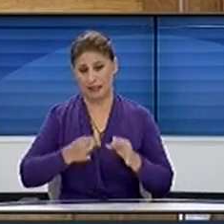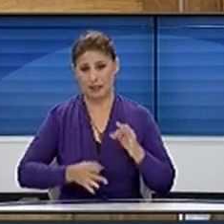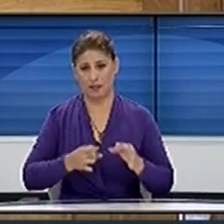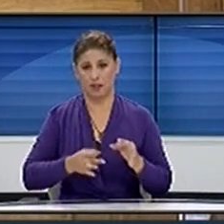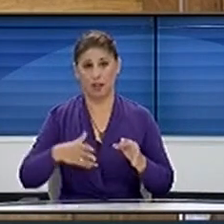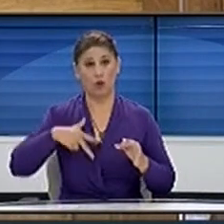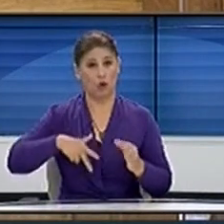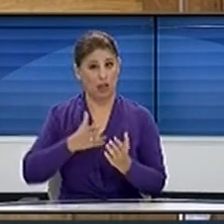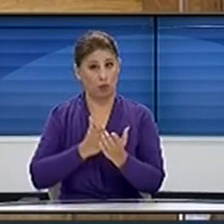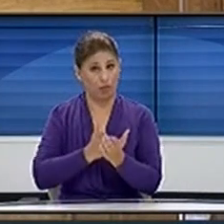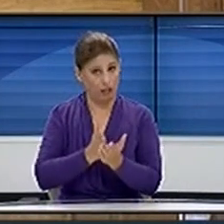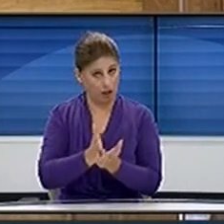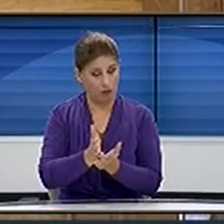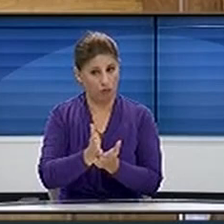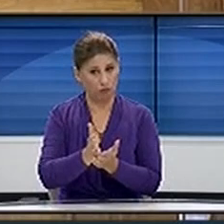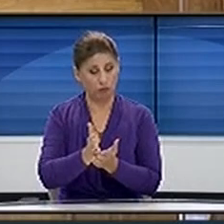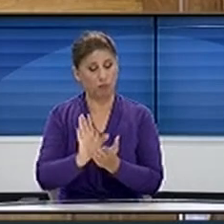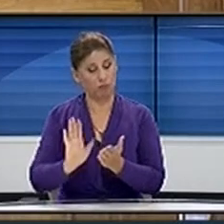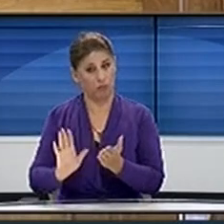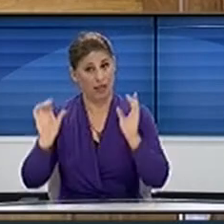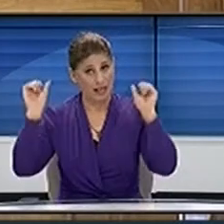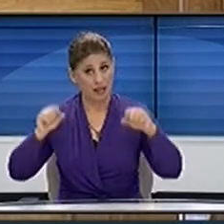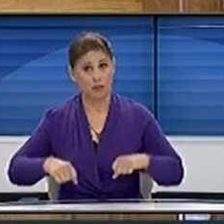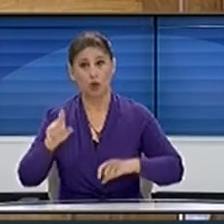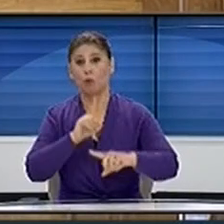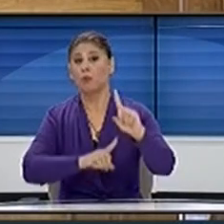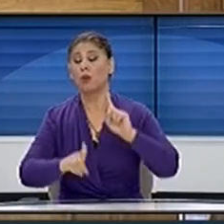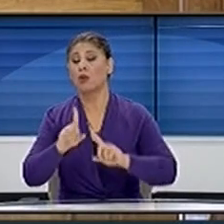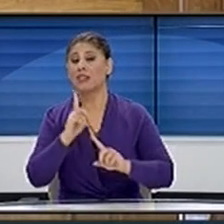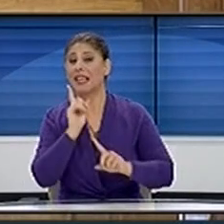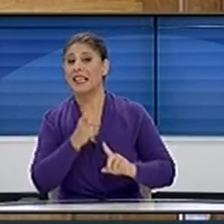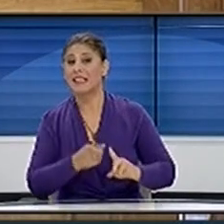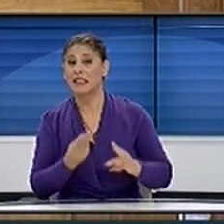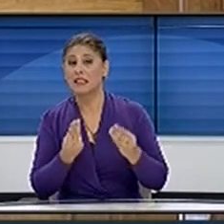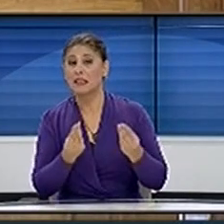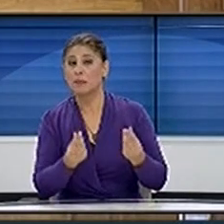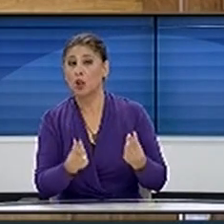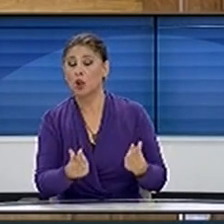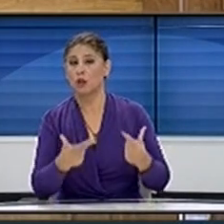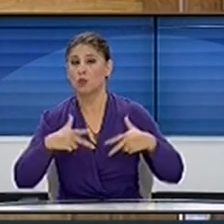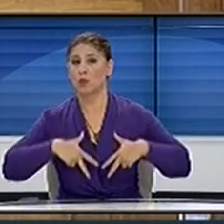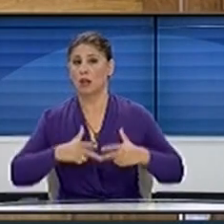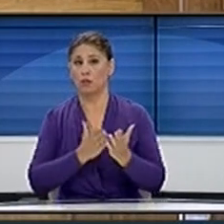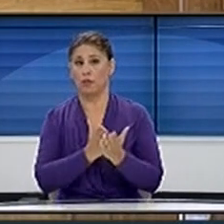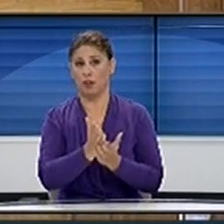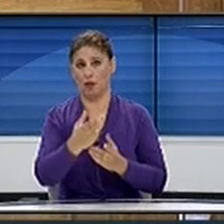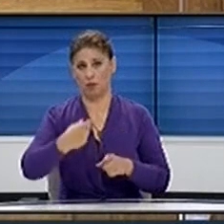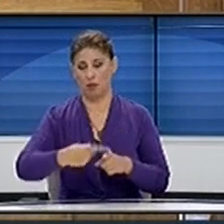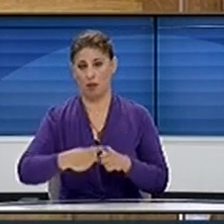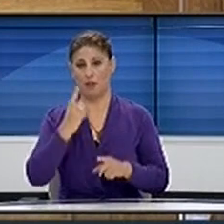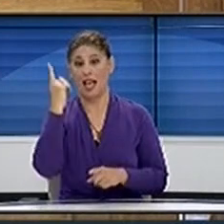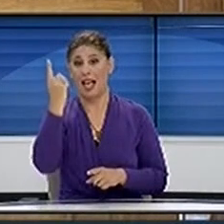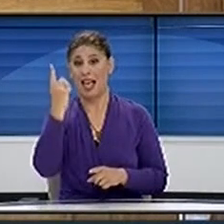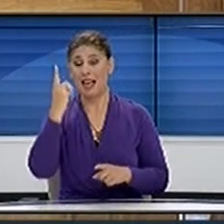δικαίου, μπορούμε να συμφωνήσουμε επιτέλους ποιος είναι ο κριτής της ποιότητας του κράτους δικαίου στη χώρα μας?